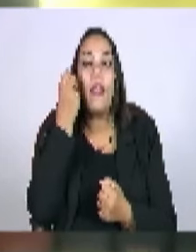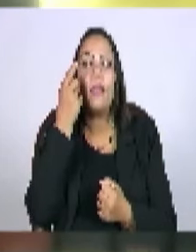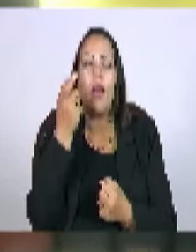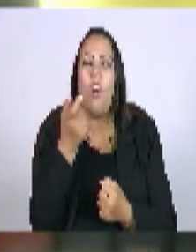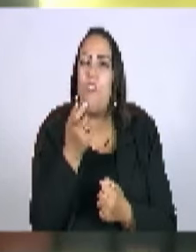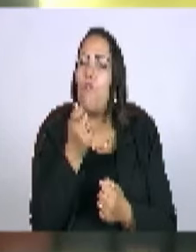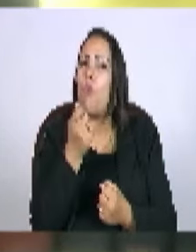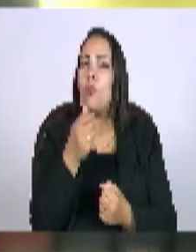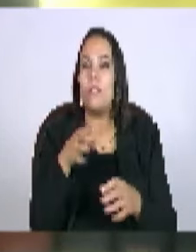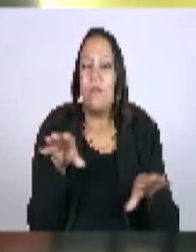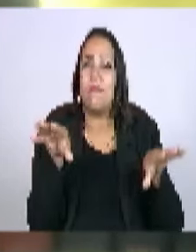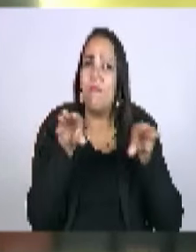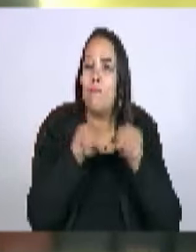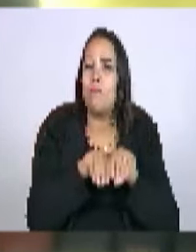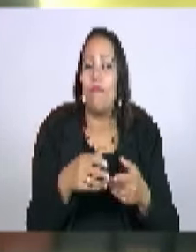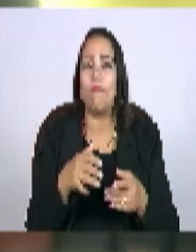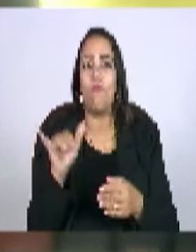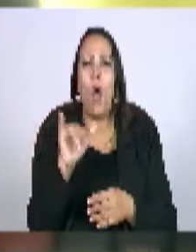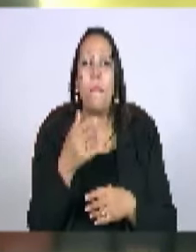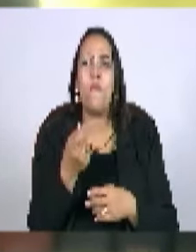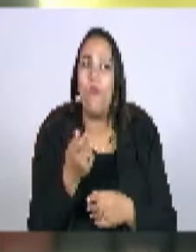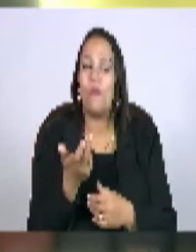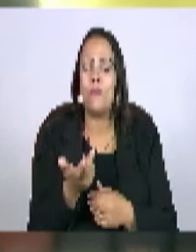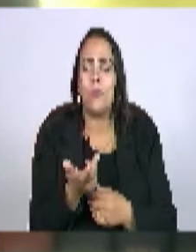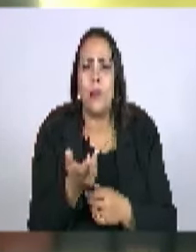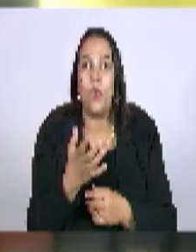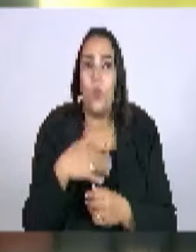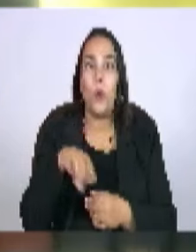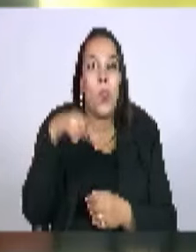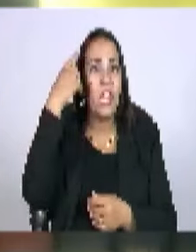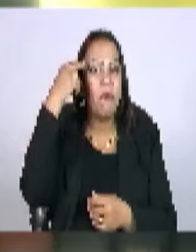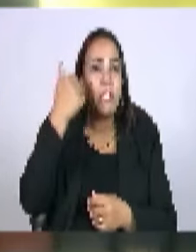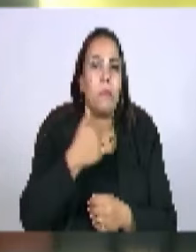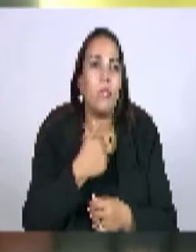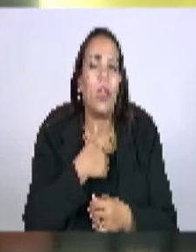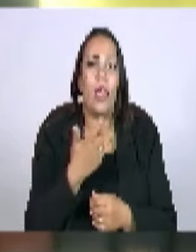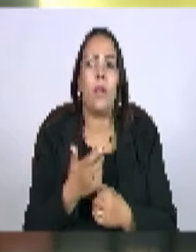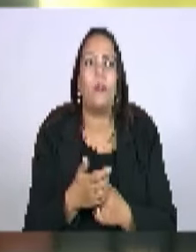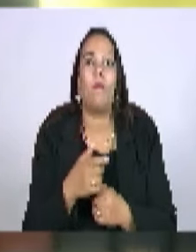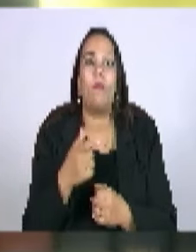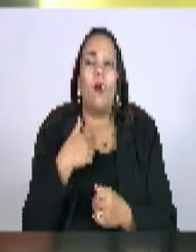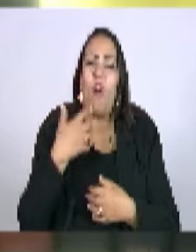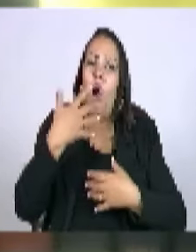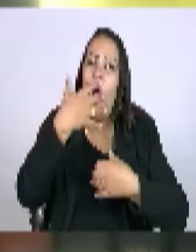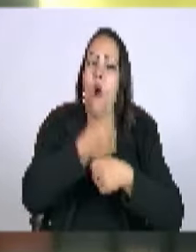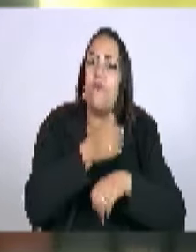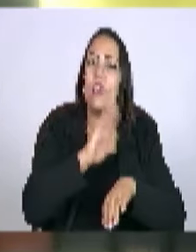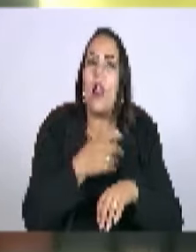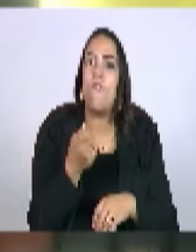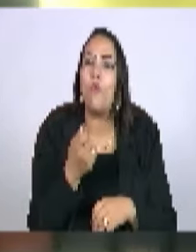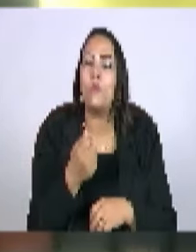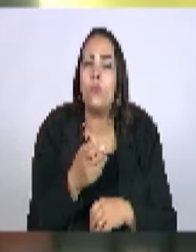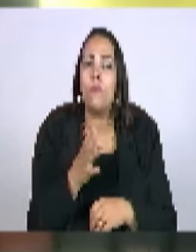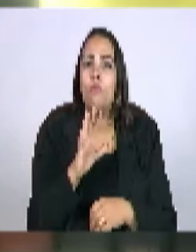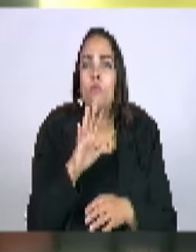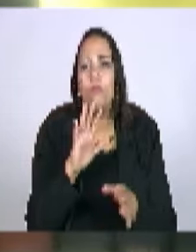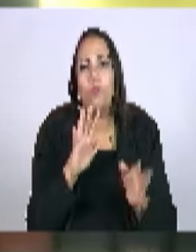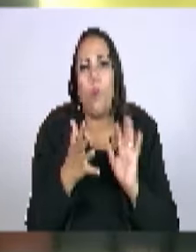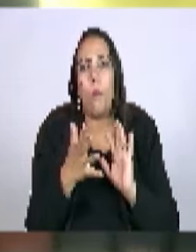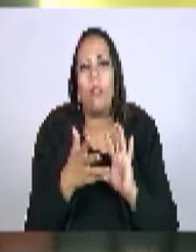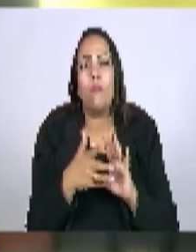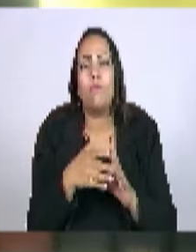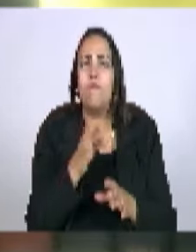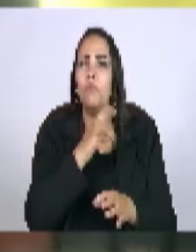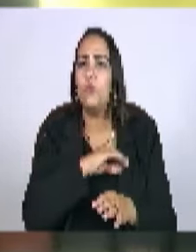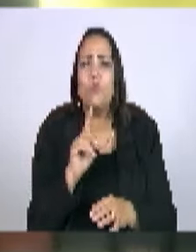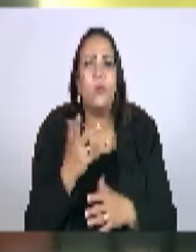جمع المال او الاهتمام بالمال او ان انا كل تفكيري ان انا احافظ على المال قد لا يكون مفيدا